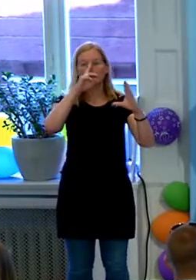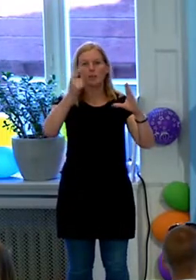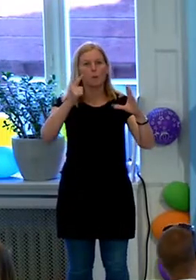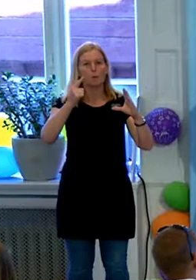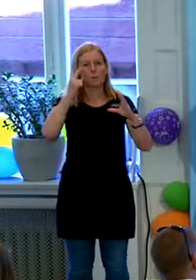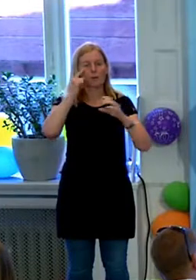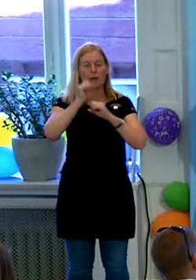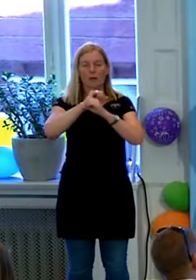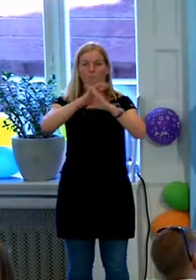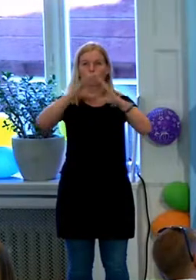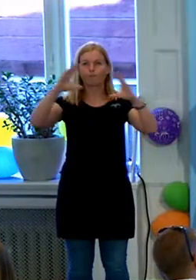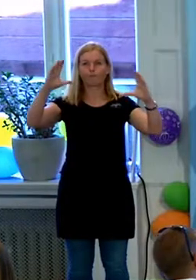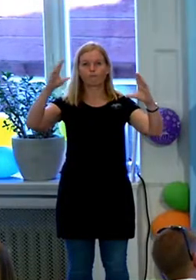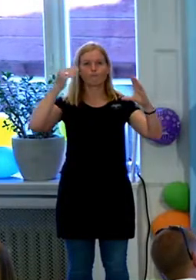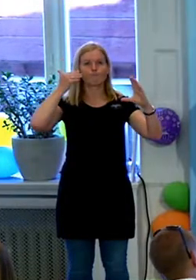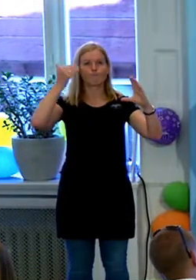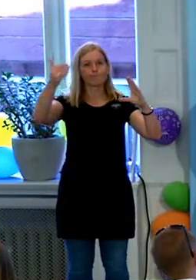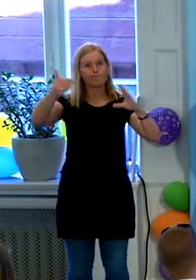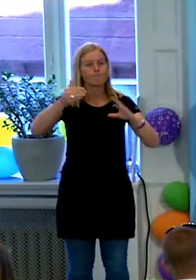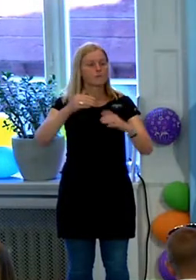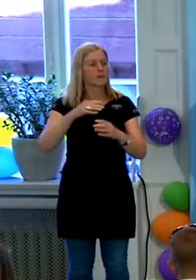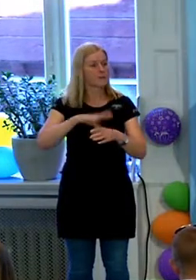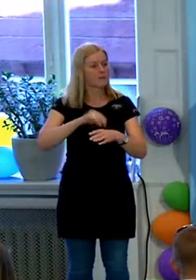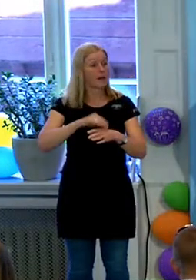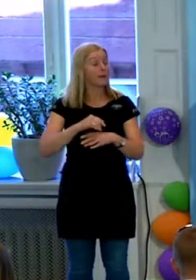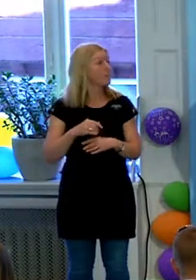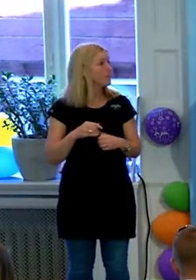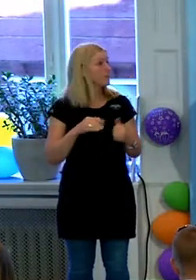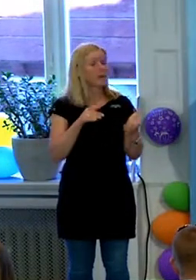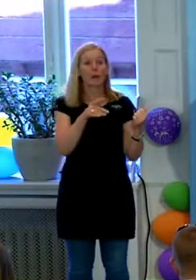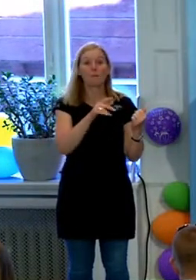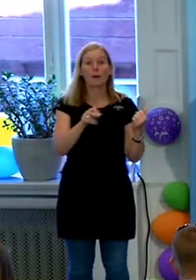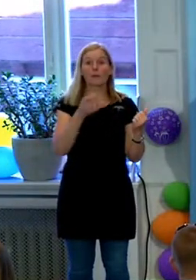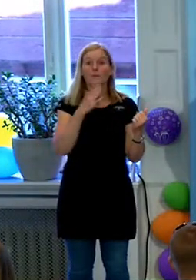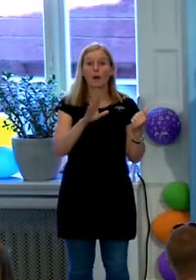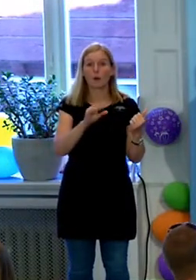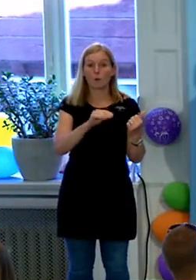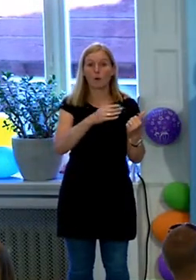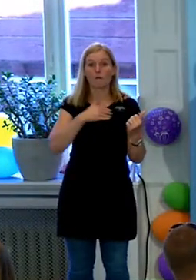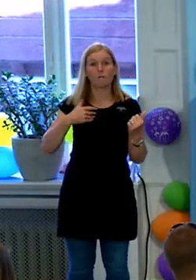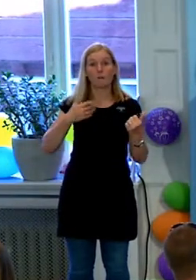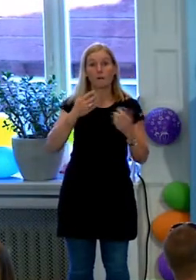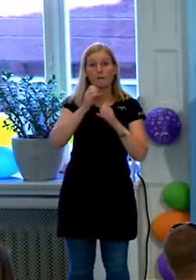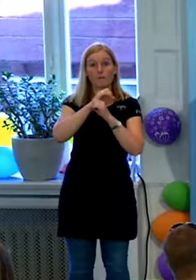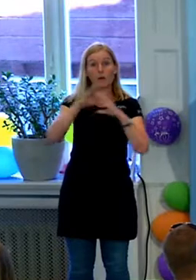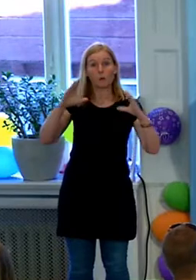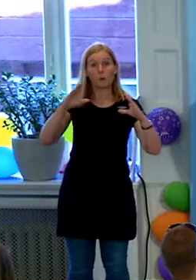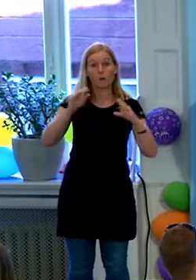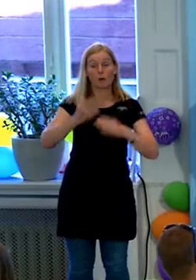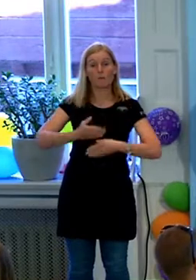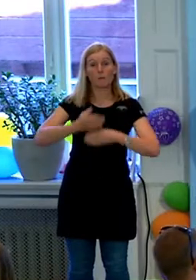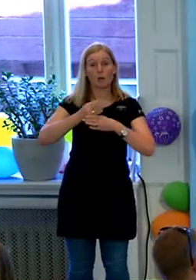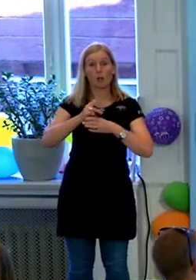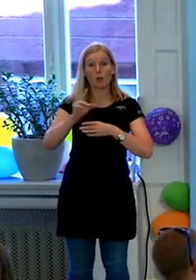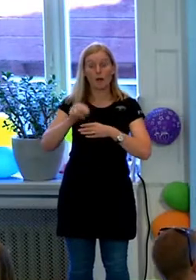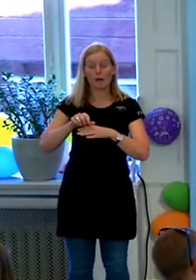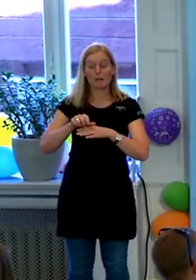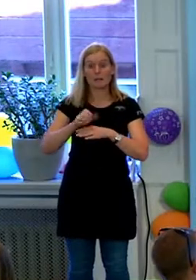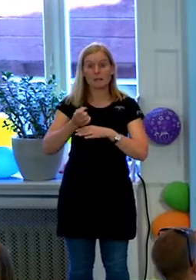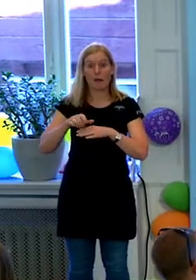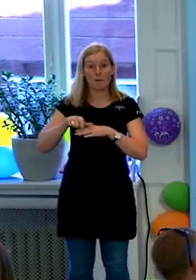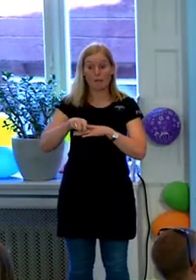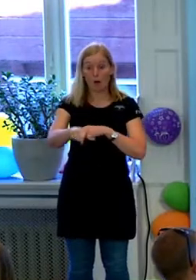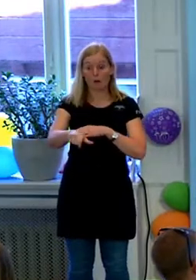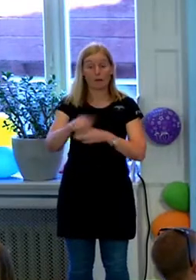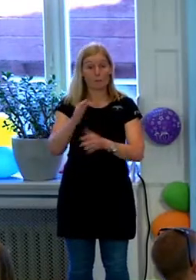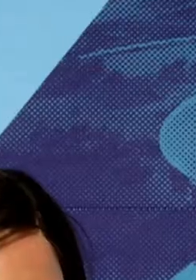för järnvägssatsningarna i Sverige. Vår vision är att Genom att bygga nya stambanor, bland annat den vi pratar